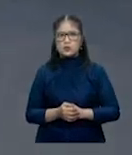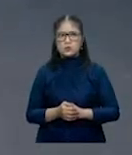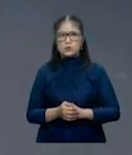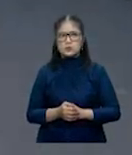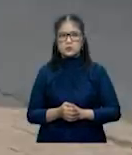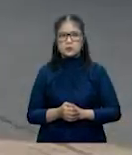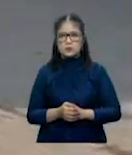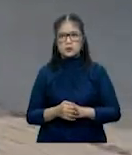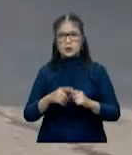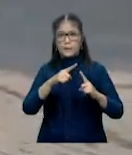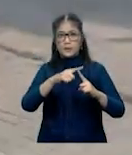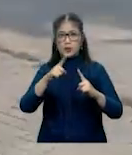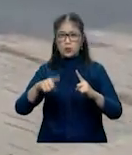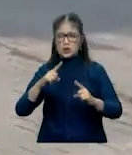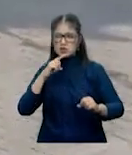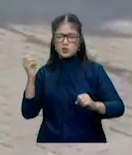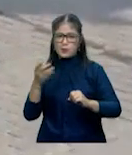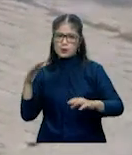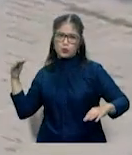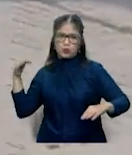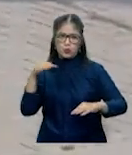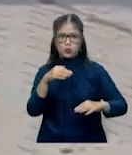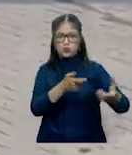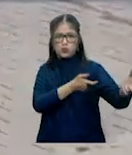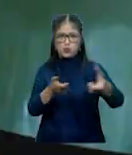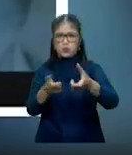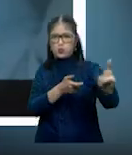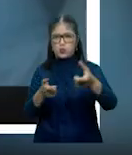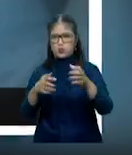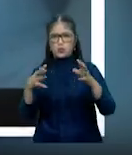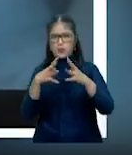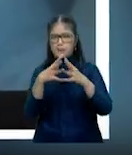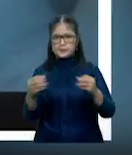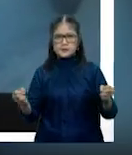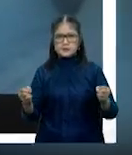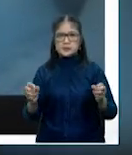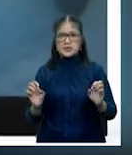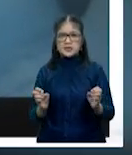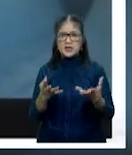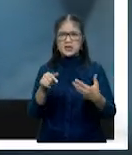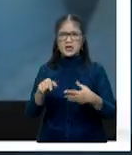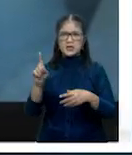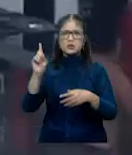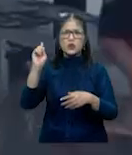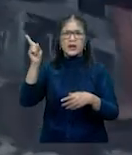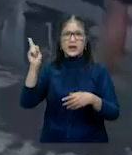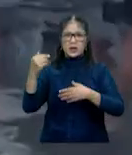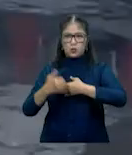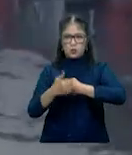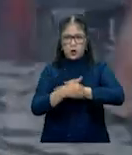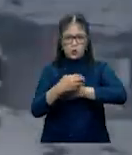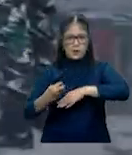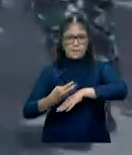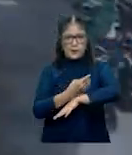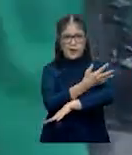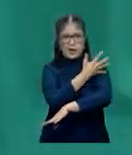Sejumlah petugas dengan sigap langsung berupaya memadamkan api. Akibat kejadian ini, kernet truk mengalami luka bakar, sementara manajer